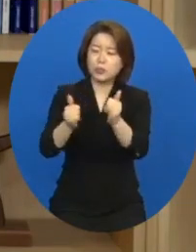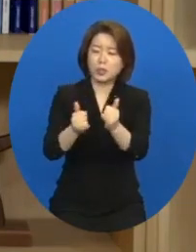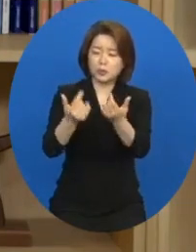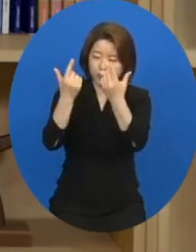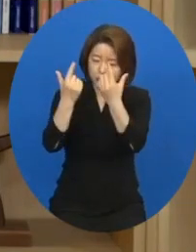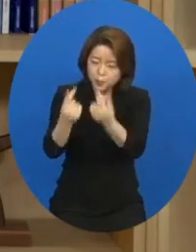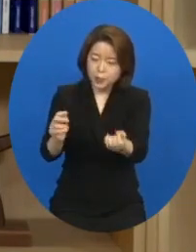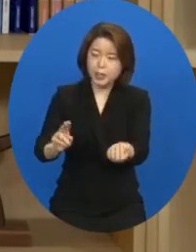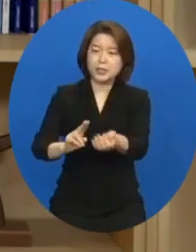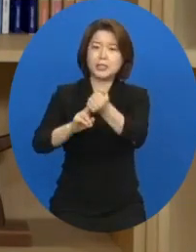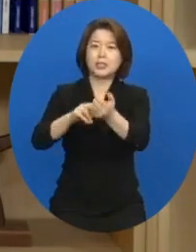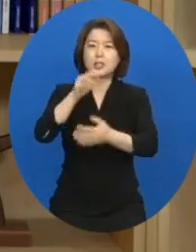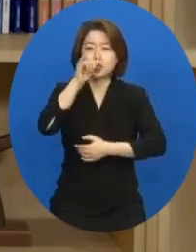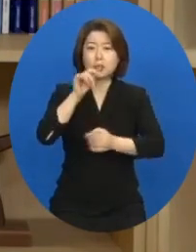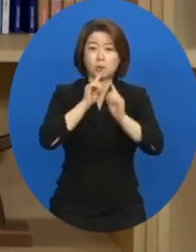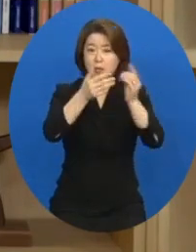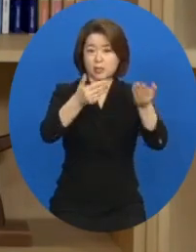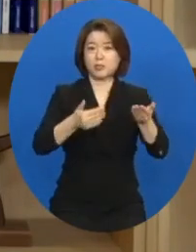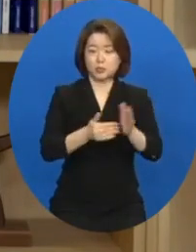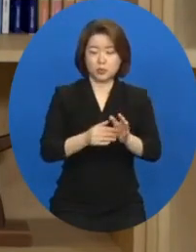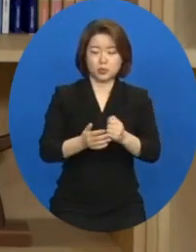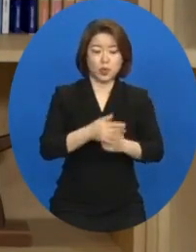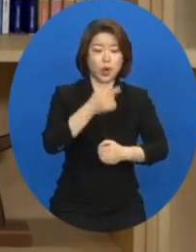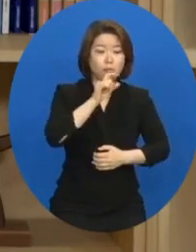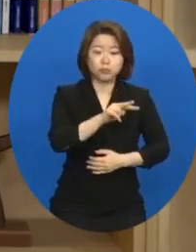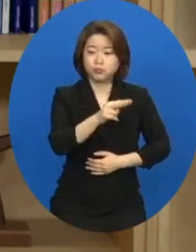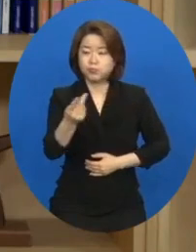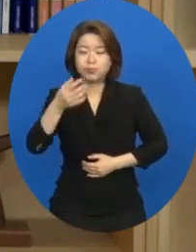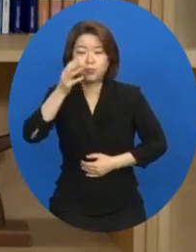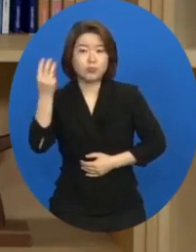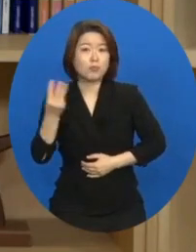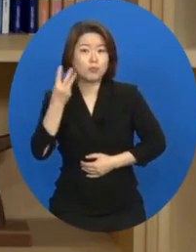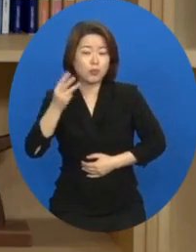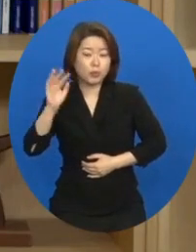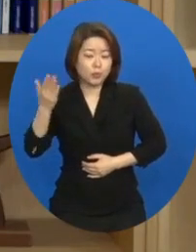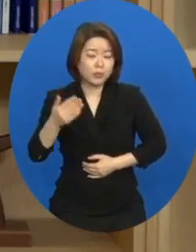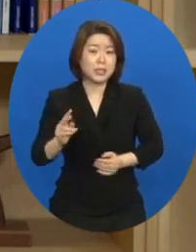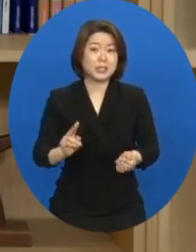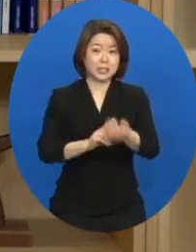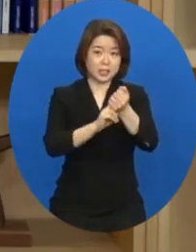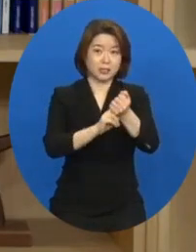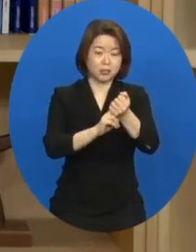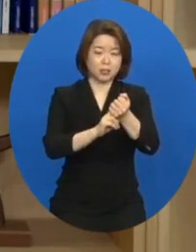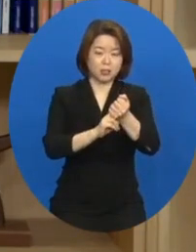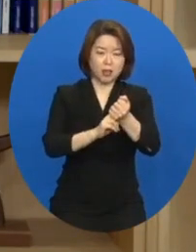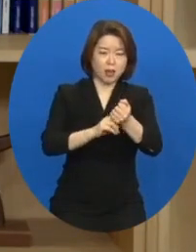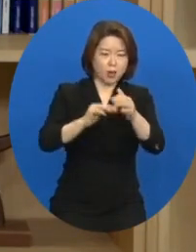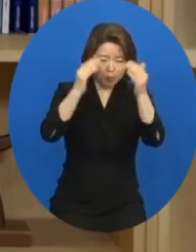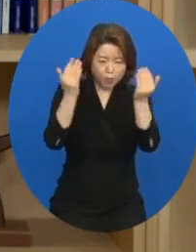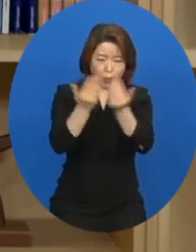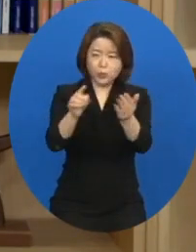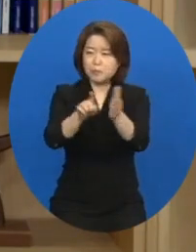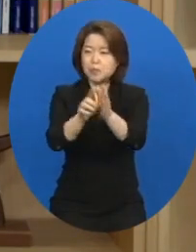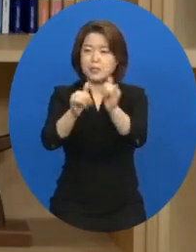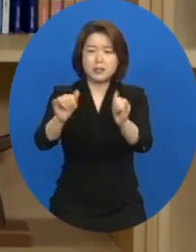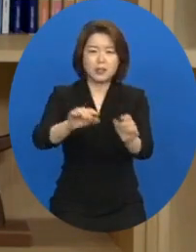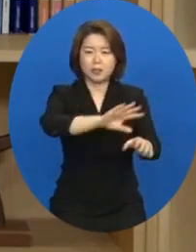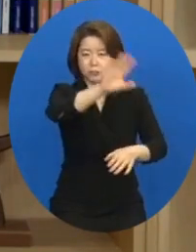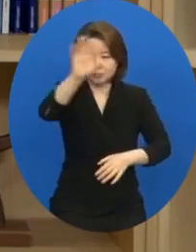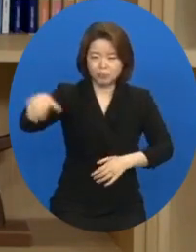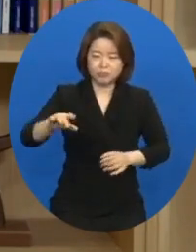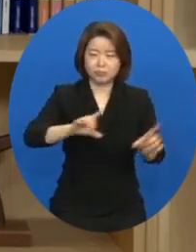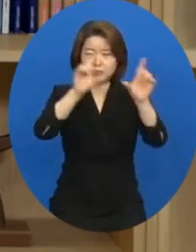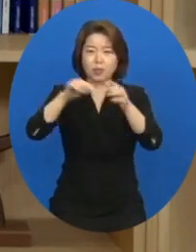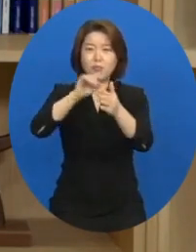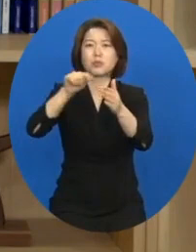있다고 말씀하셨어요 물이 포도주가 되는 이런 기적이 모든 그리스도인 삶 속에 있다는